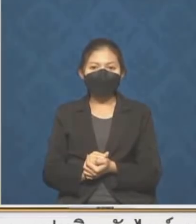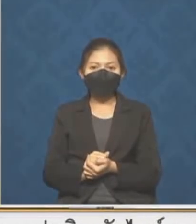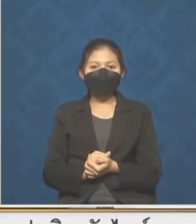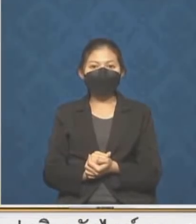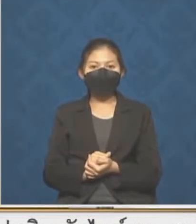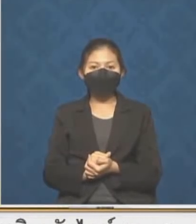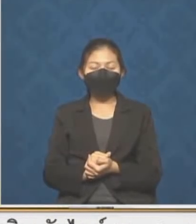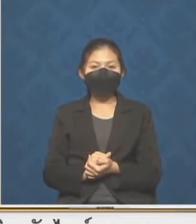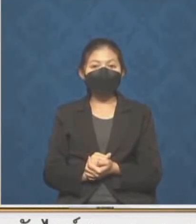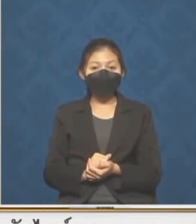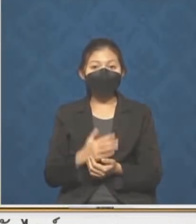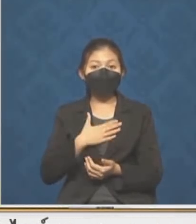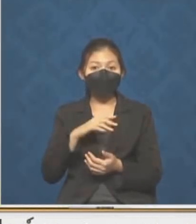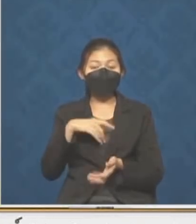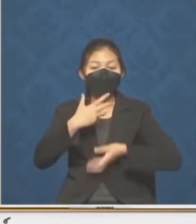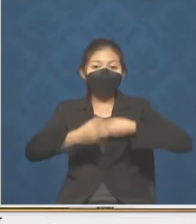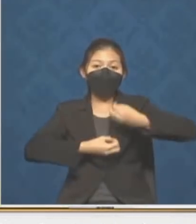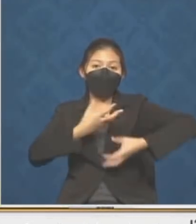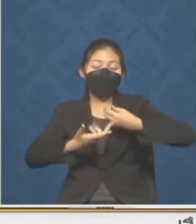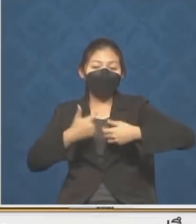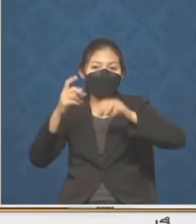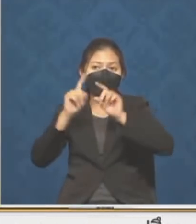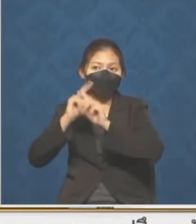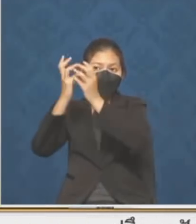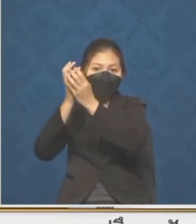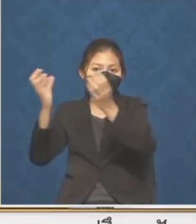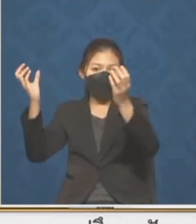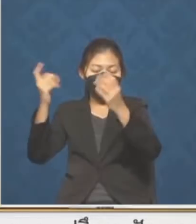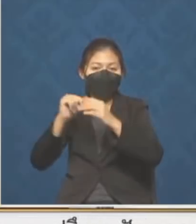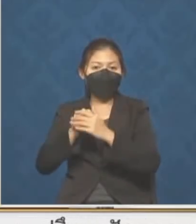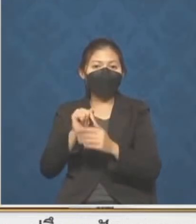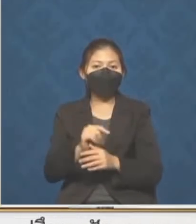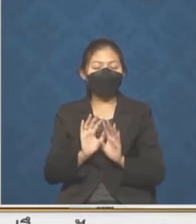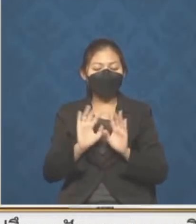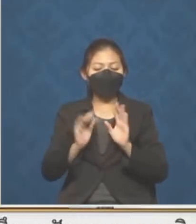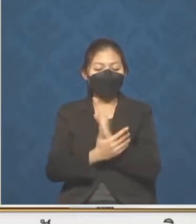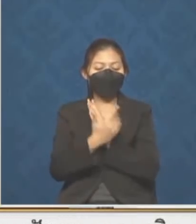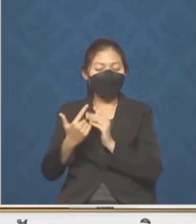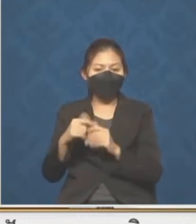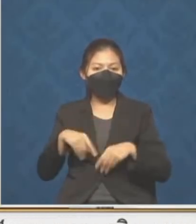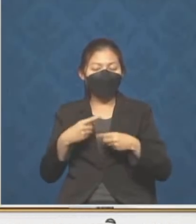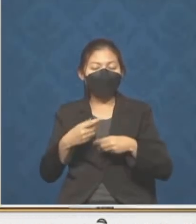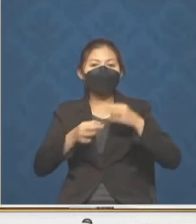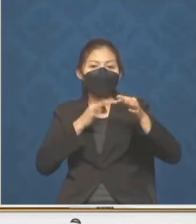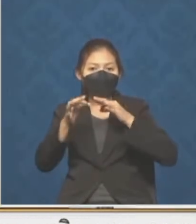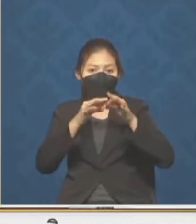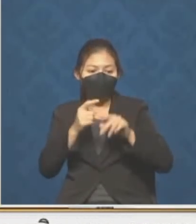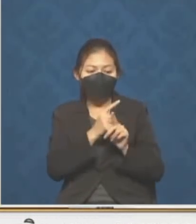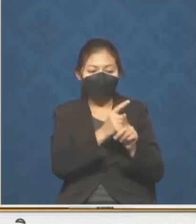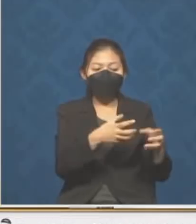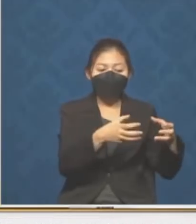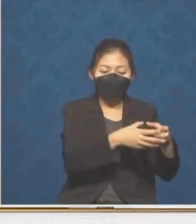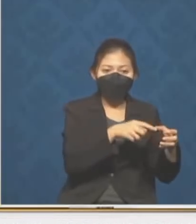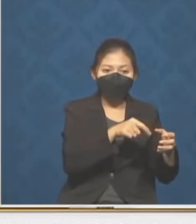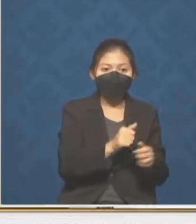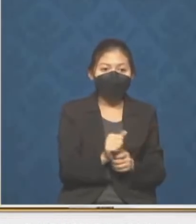สิ่งที่ผมจะบอกก็บังเอิญรัฐธรรมนูญนะเปิดโอกาสให้ส.ส.ไม่ต้องทำตามมติพรรคทุกคนอยากอ